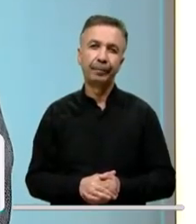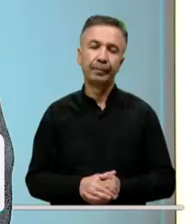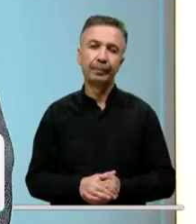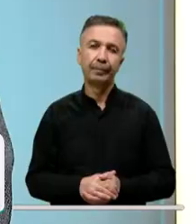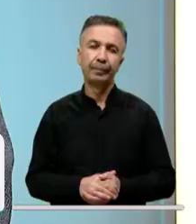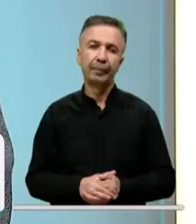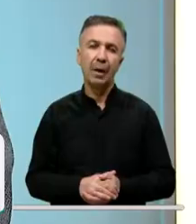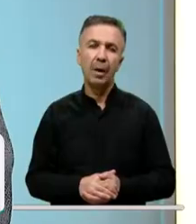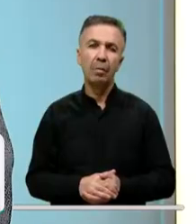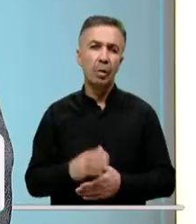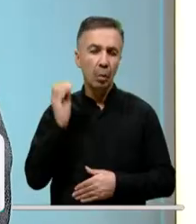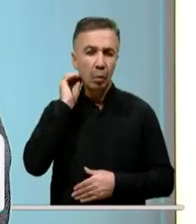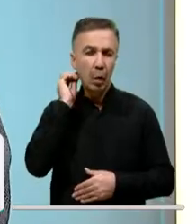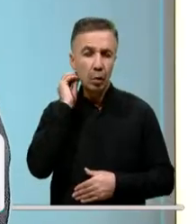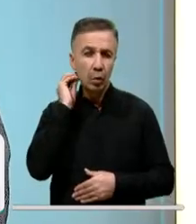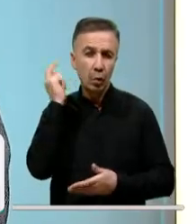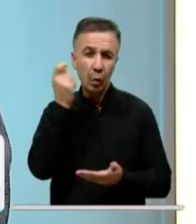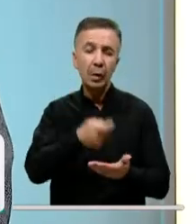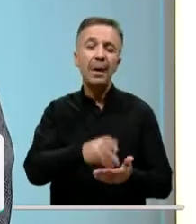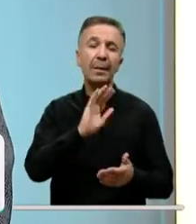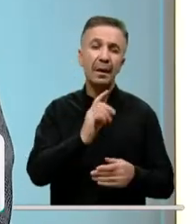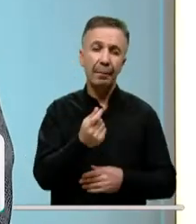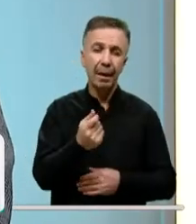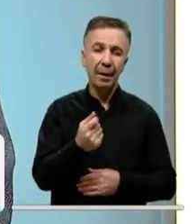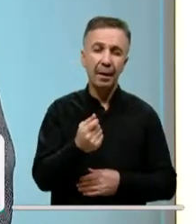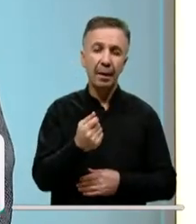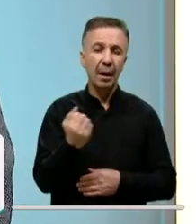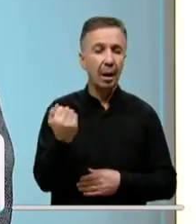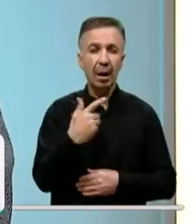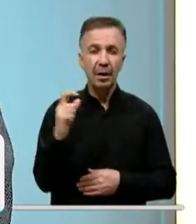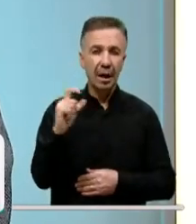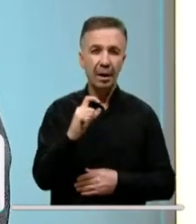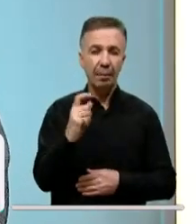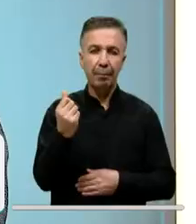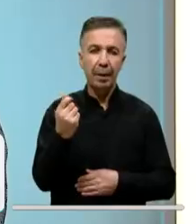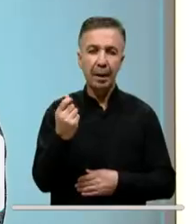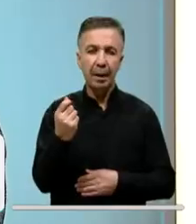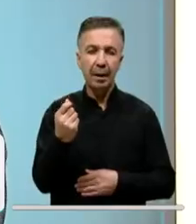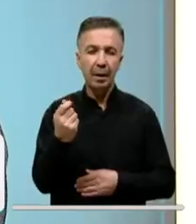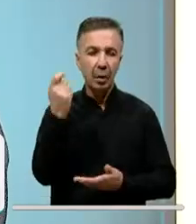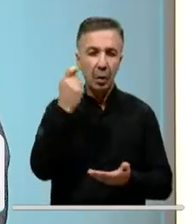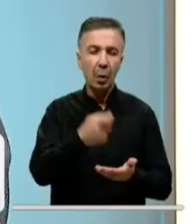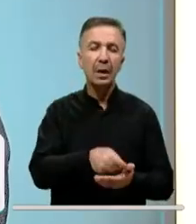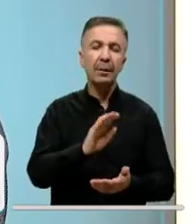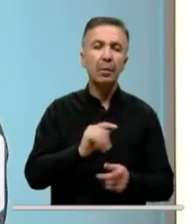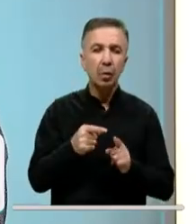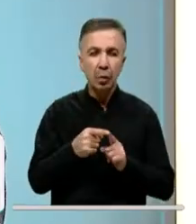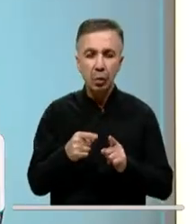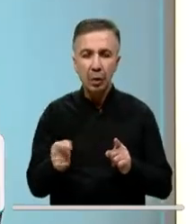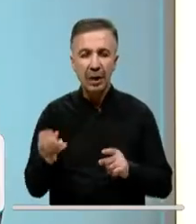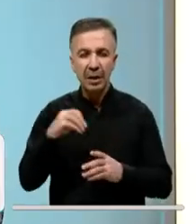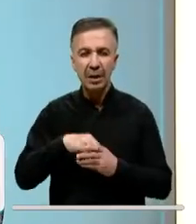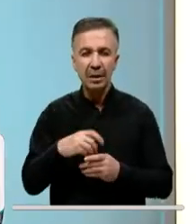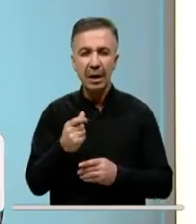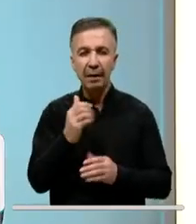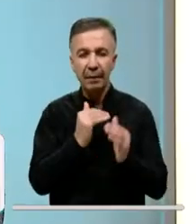bu ödeyemediği paranın kaç ay ödeyemediyse bu müddet zarfında